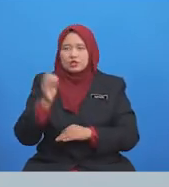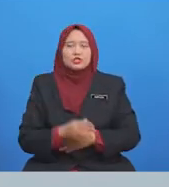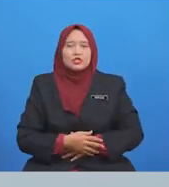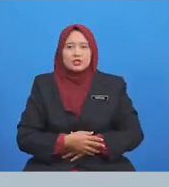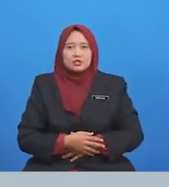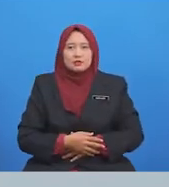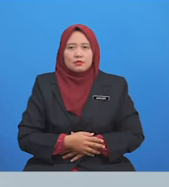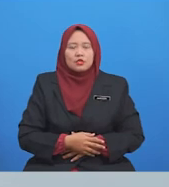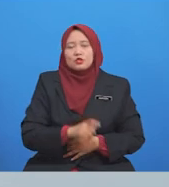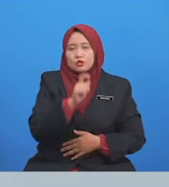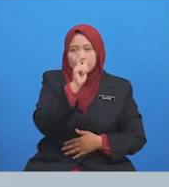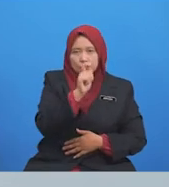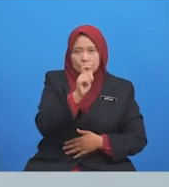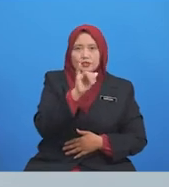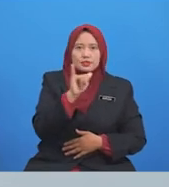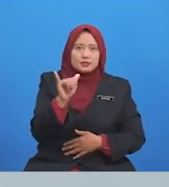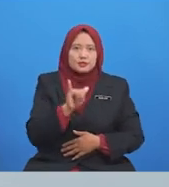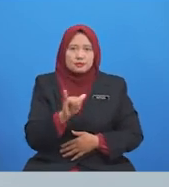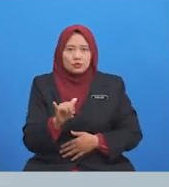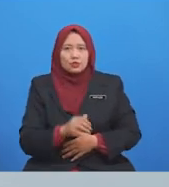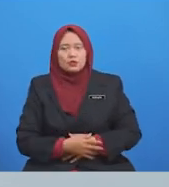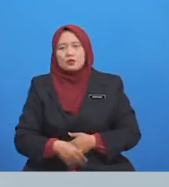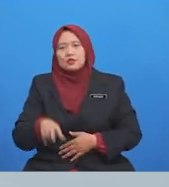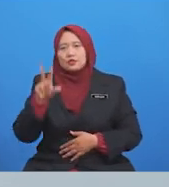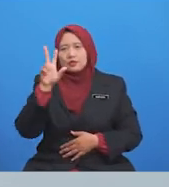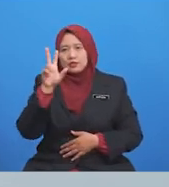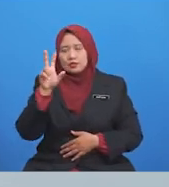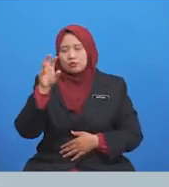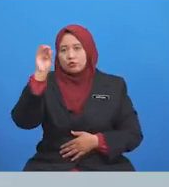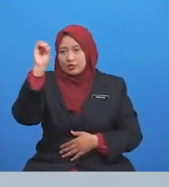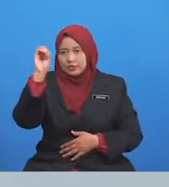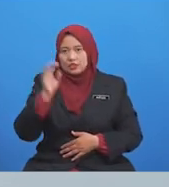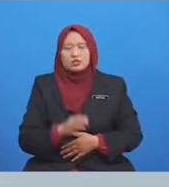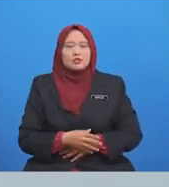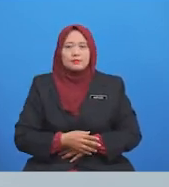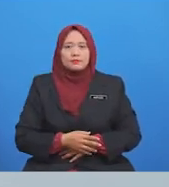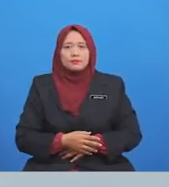Maka nilai X yang diperolehi ialah 30 darjah.